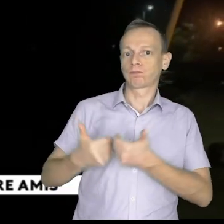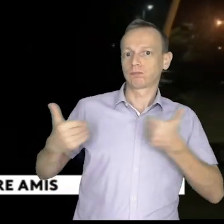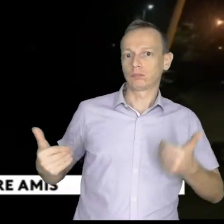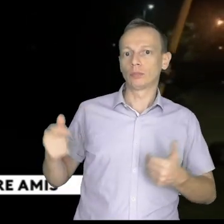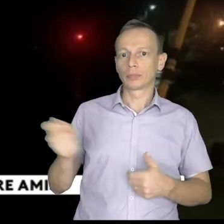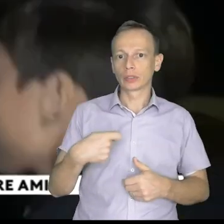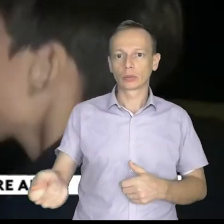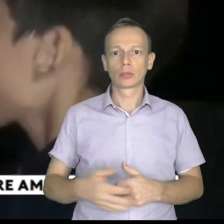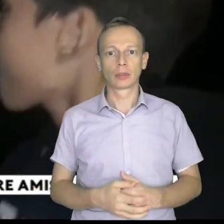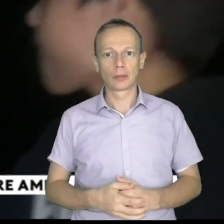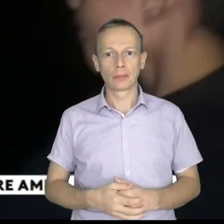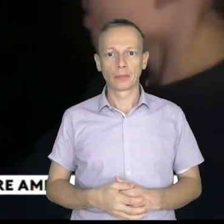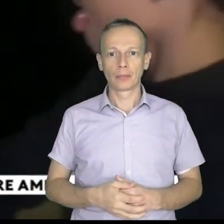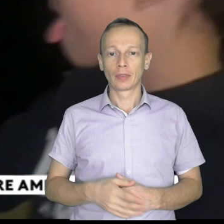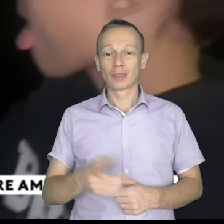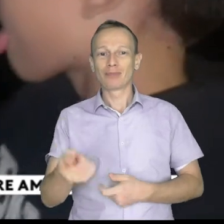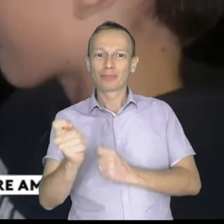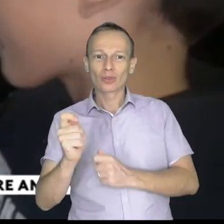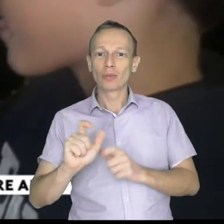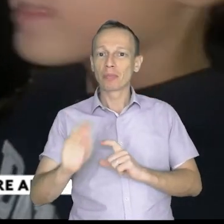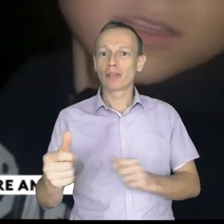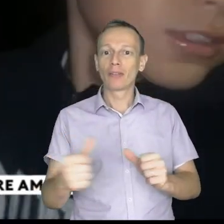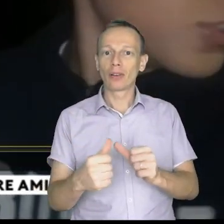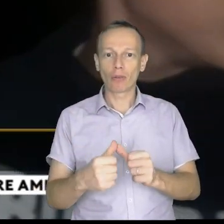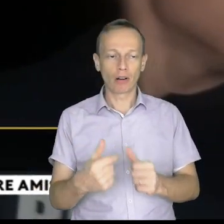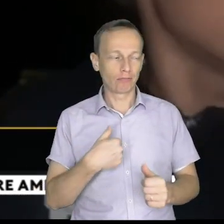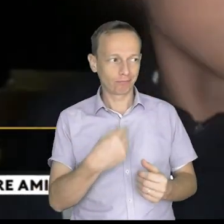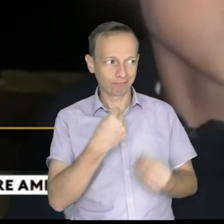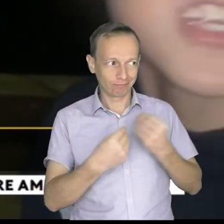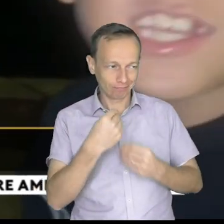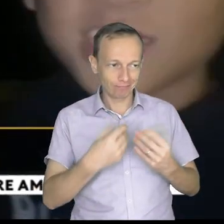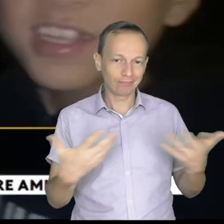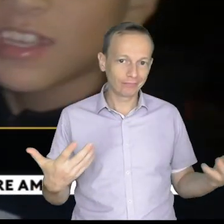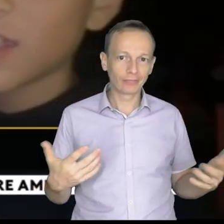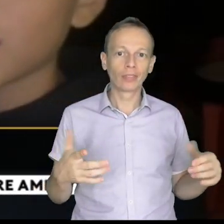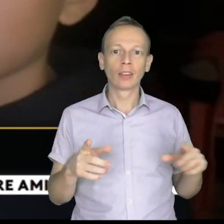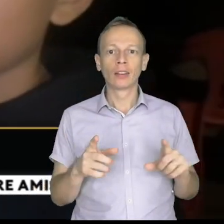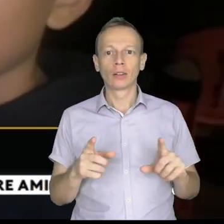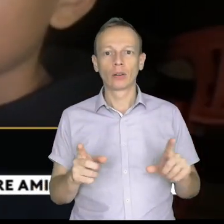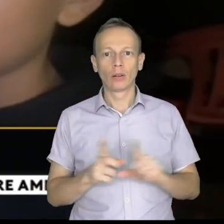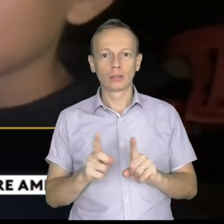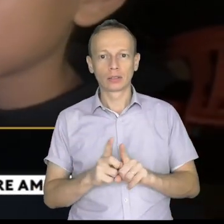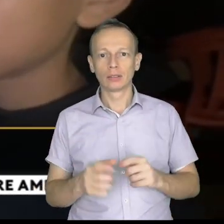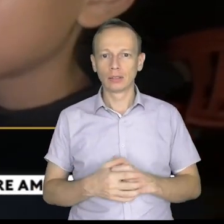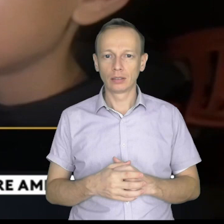cette chose fermée, quoi. Qu'est-ce que tu vas faire? Je vais manger et